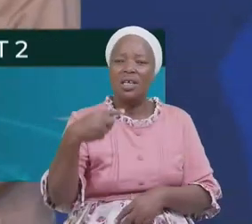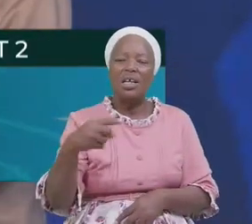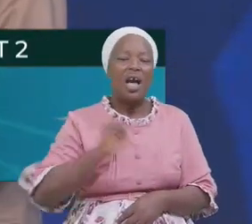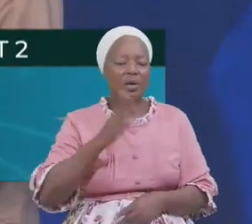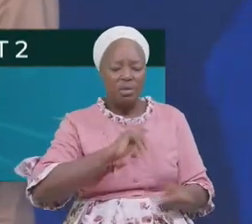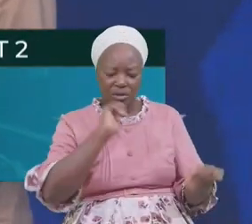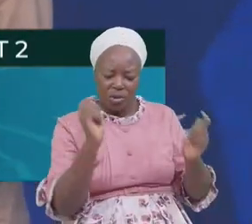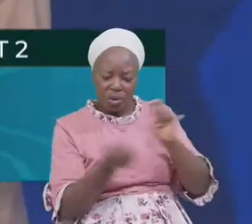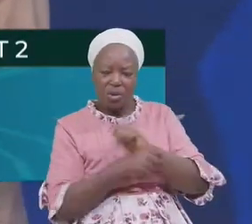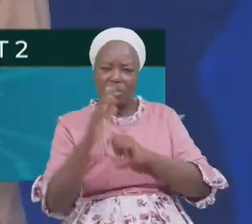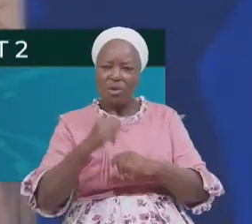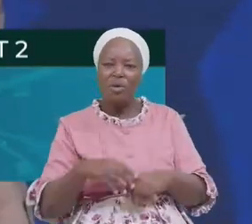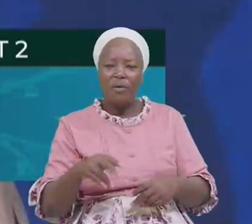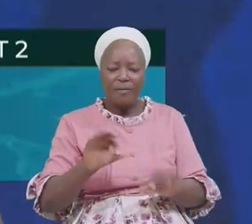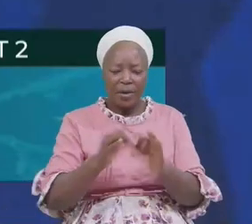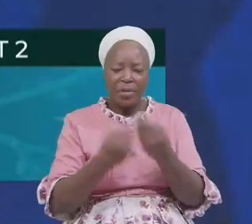Il dit, je changerai ta famille.